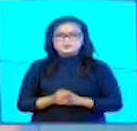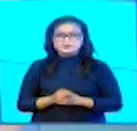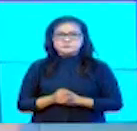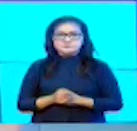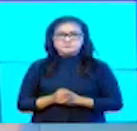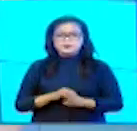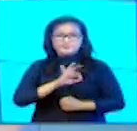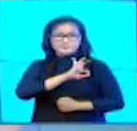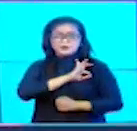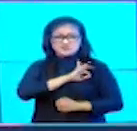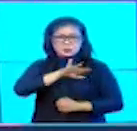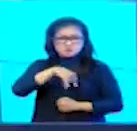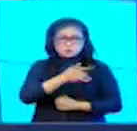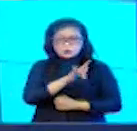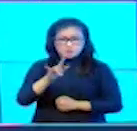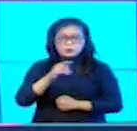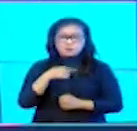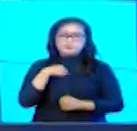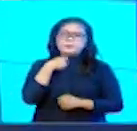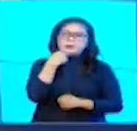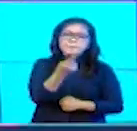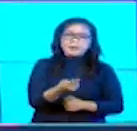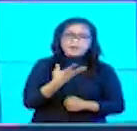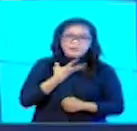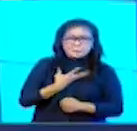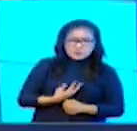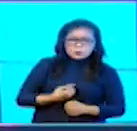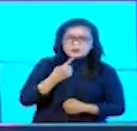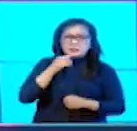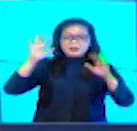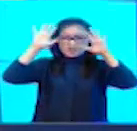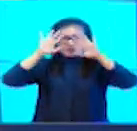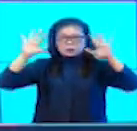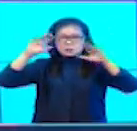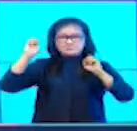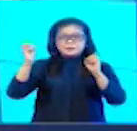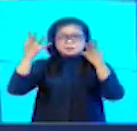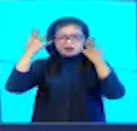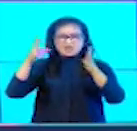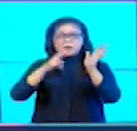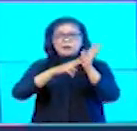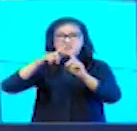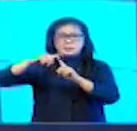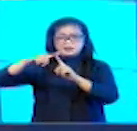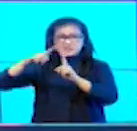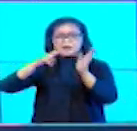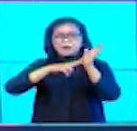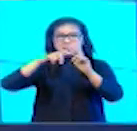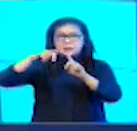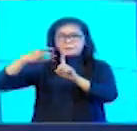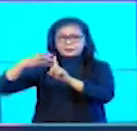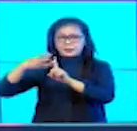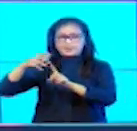Hai Bisa Presiden Joko Widodo menyampaikan duka cita atas bencana alam yang terjadi di Nusa Tenggara Timur dan Nusa Tenggara Barat presiden memerintahkan